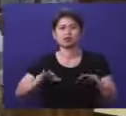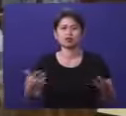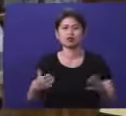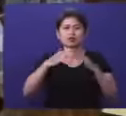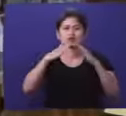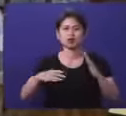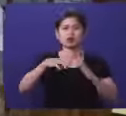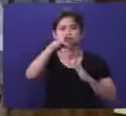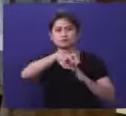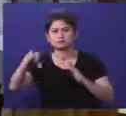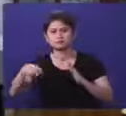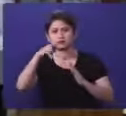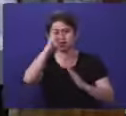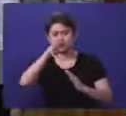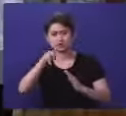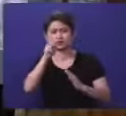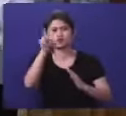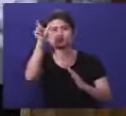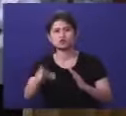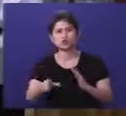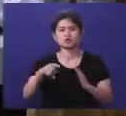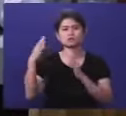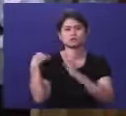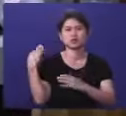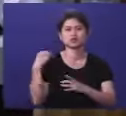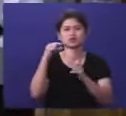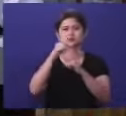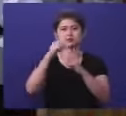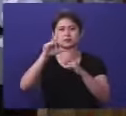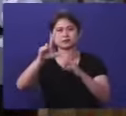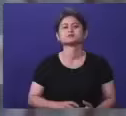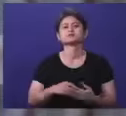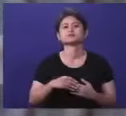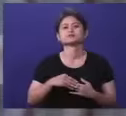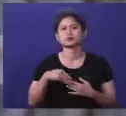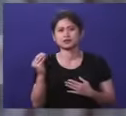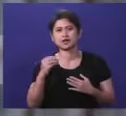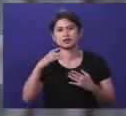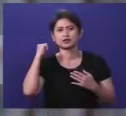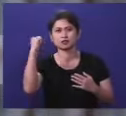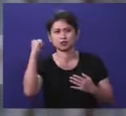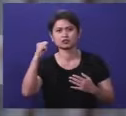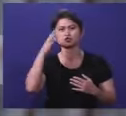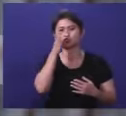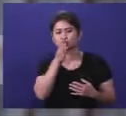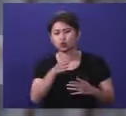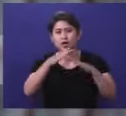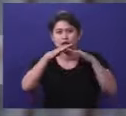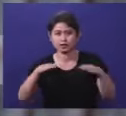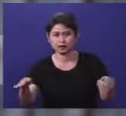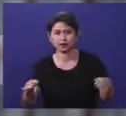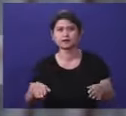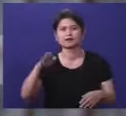Setiap desa atau kelurahan hanya diawasi satu orang petugas pengawas lapangan atau PPL. Demi pilkada demokratis, jujur,